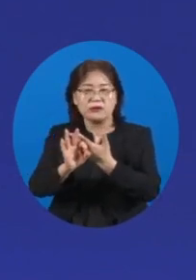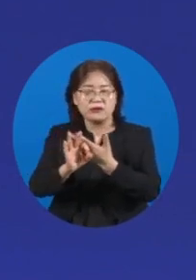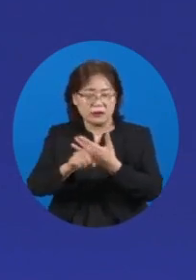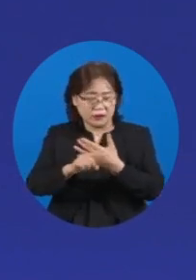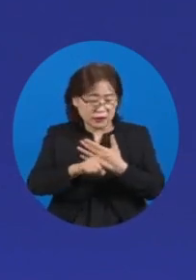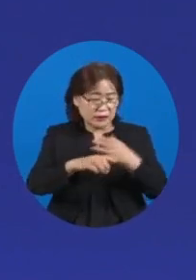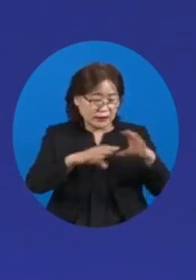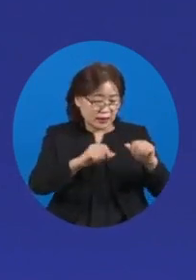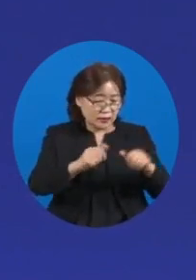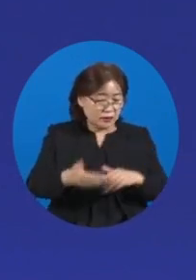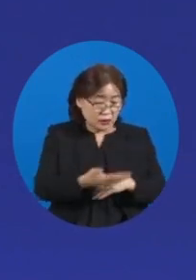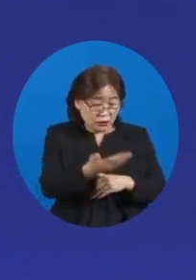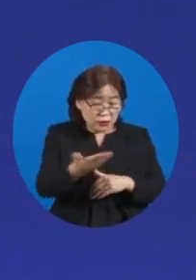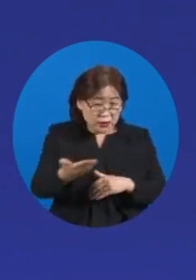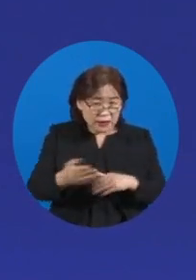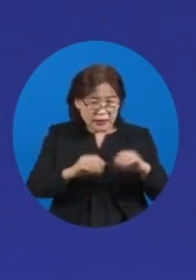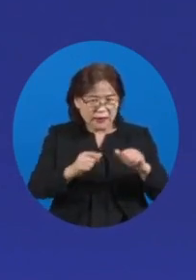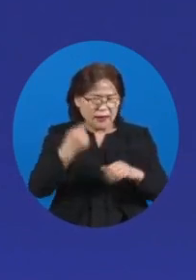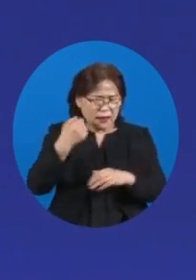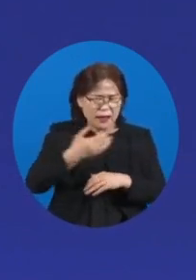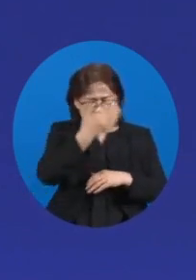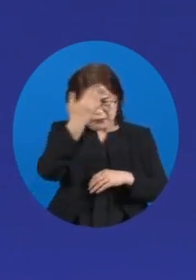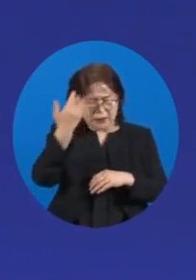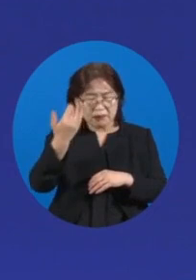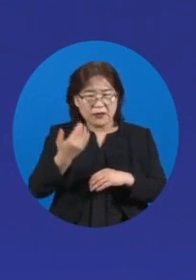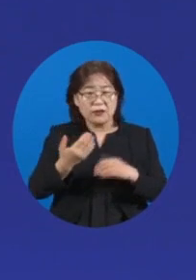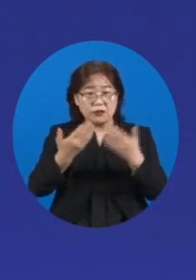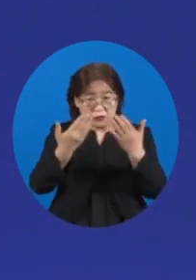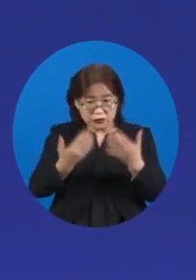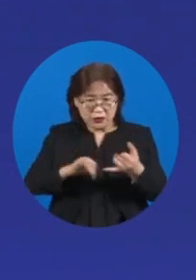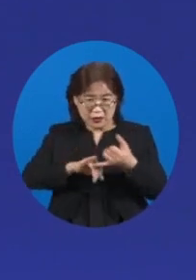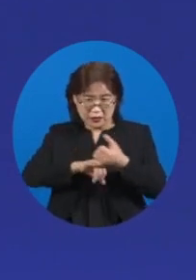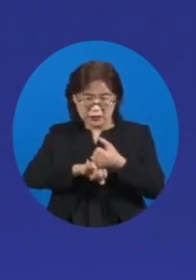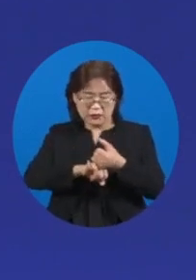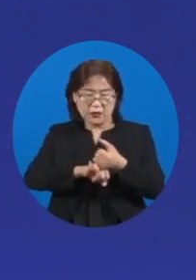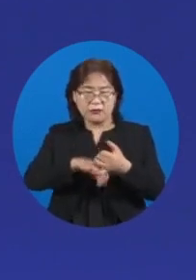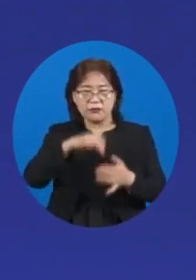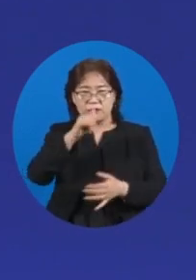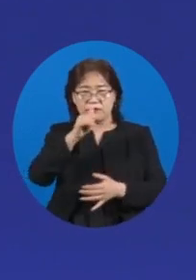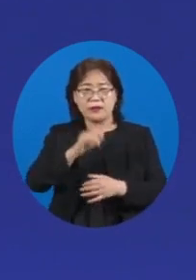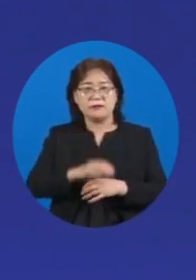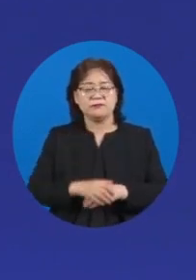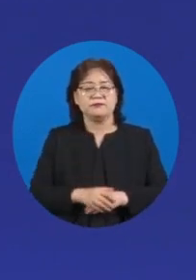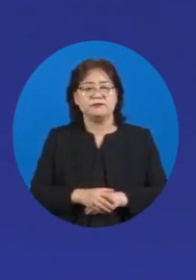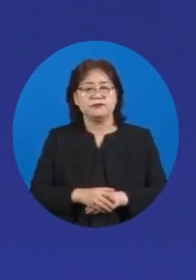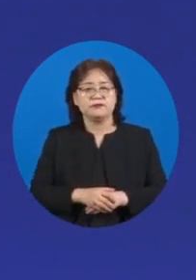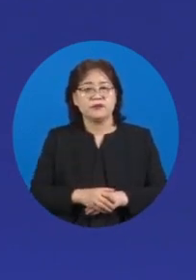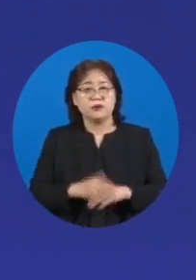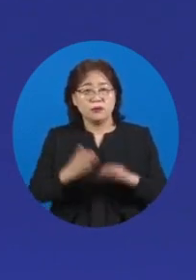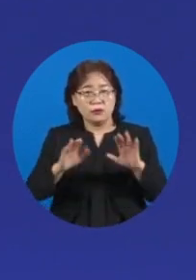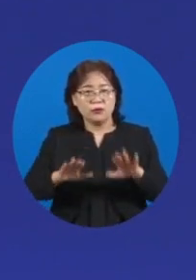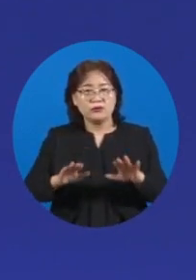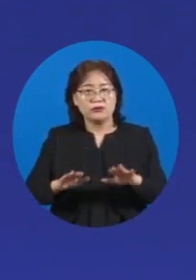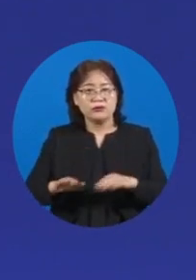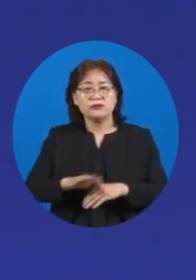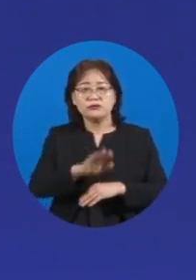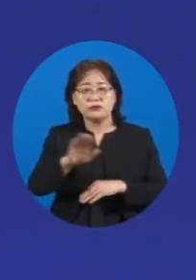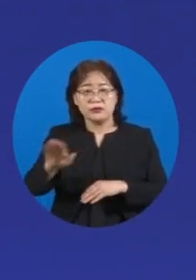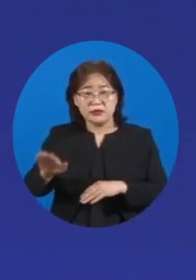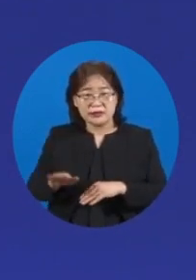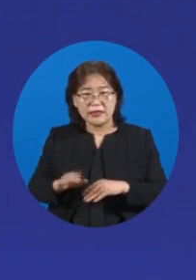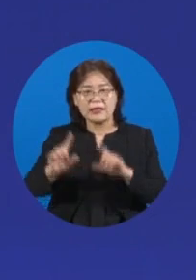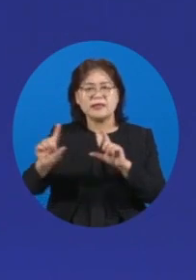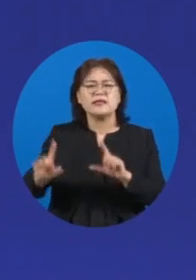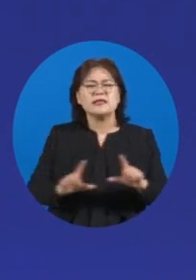그 빵을 너희의 땅을 아름답게 하시겠다고 약속하셨습니다 이 말은 얼 우리에게 우리의